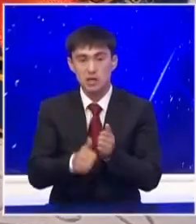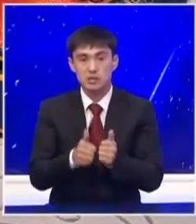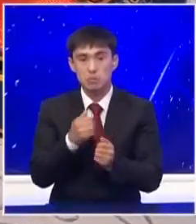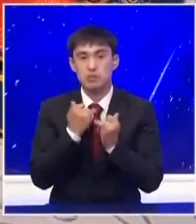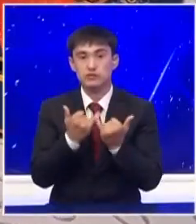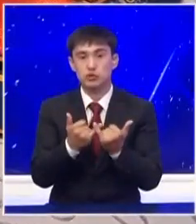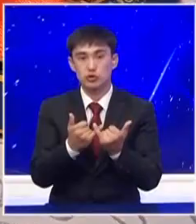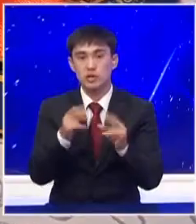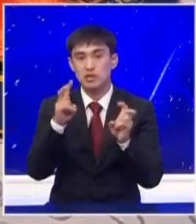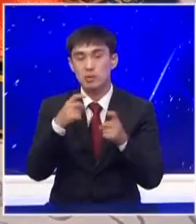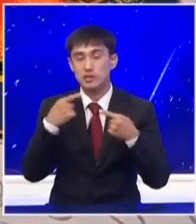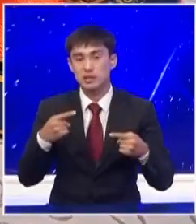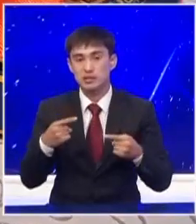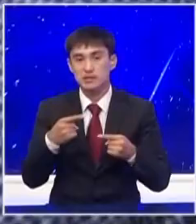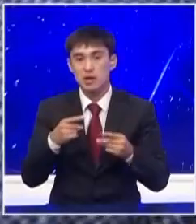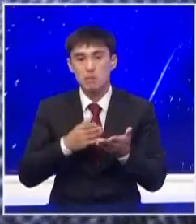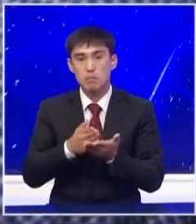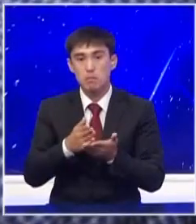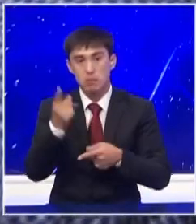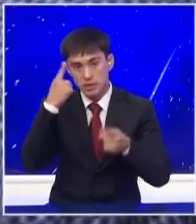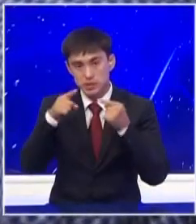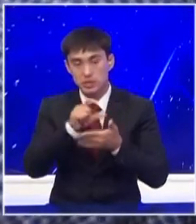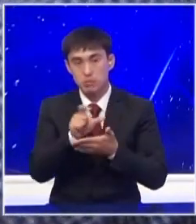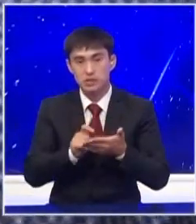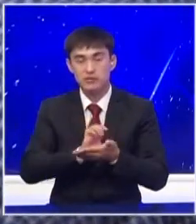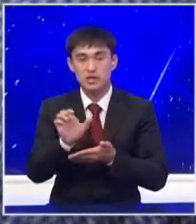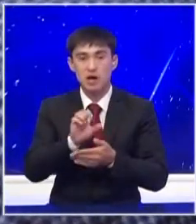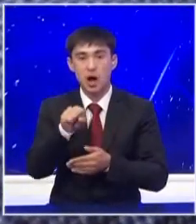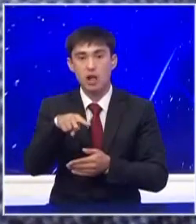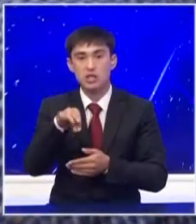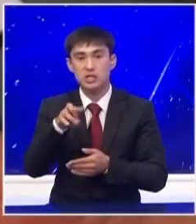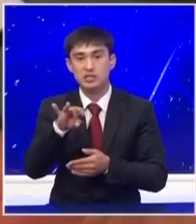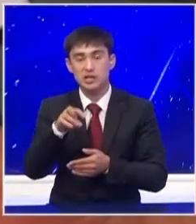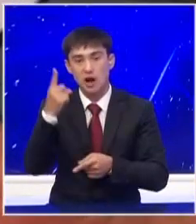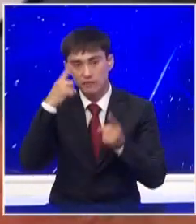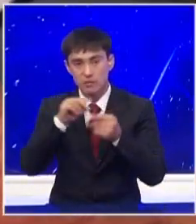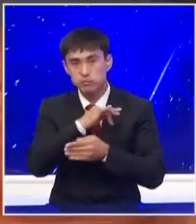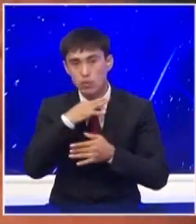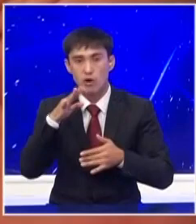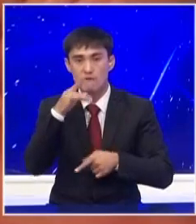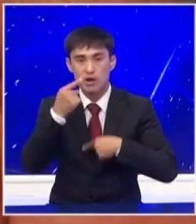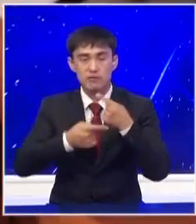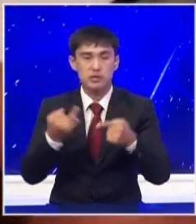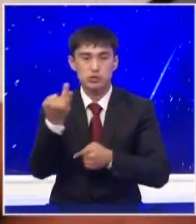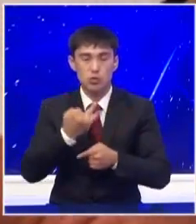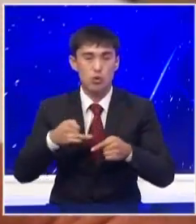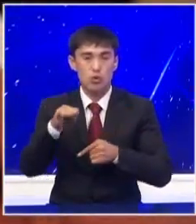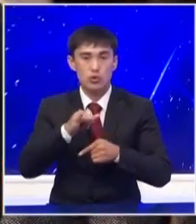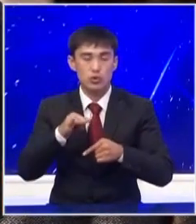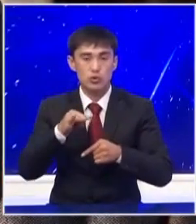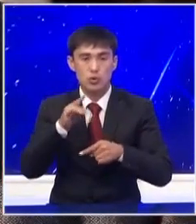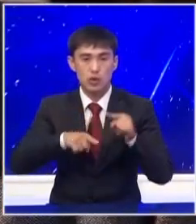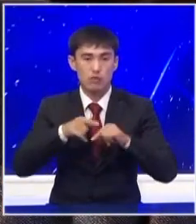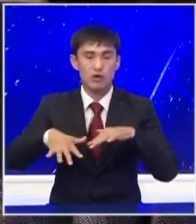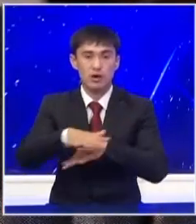посвящен определенной тематике. Так, в поэтических произведениях на тему Алаш Арстара автор описывает многовековую историю родного края. Все